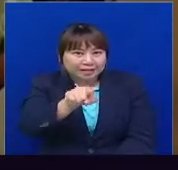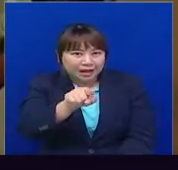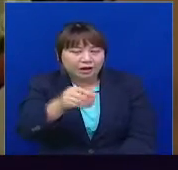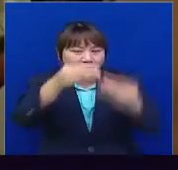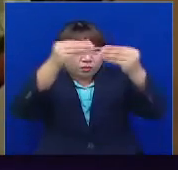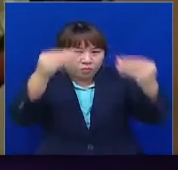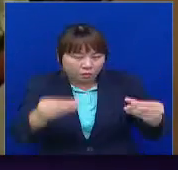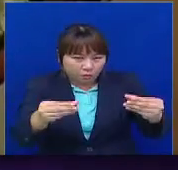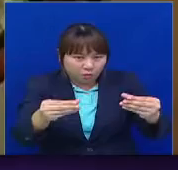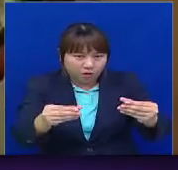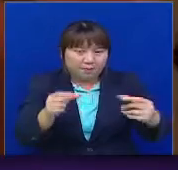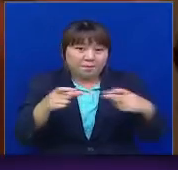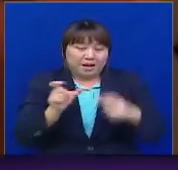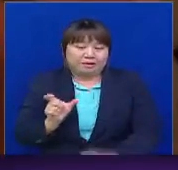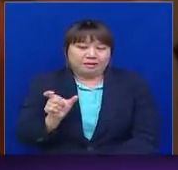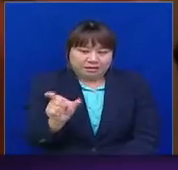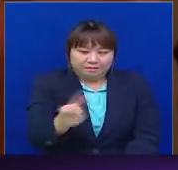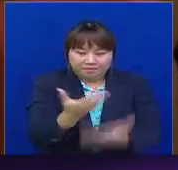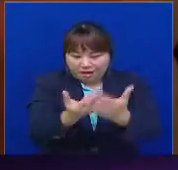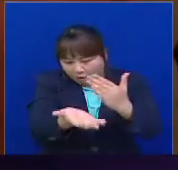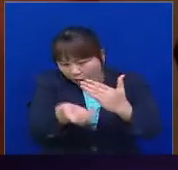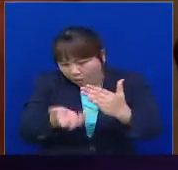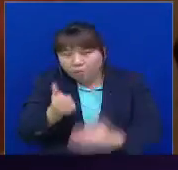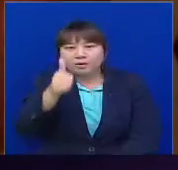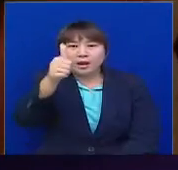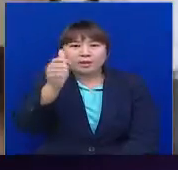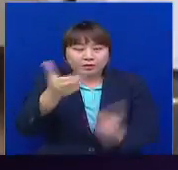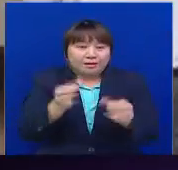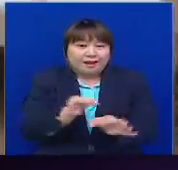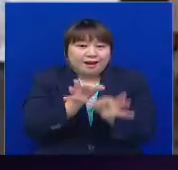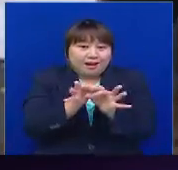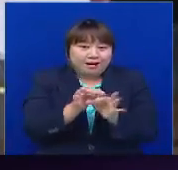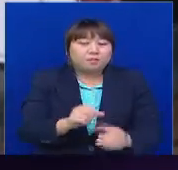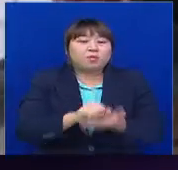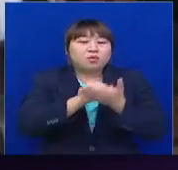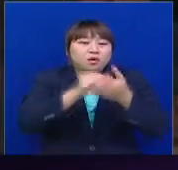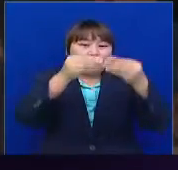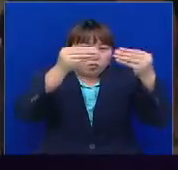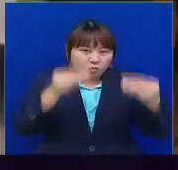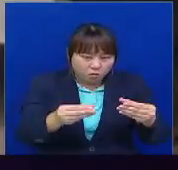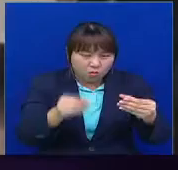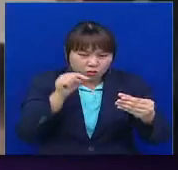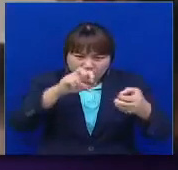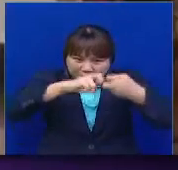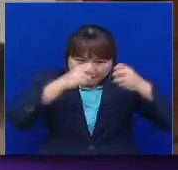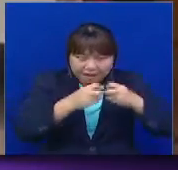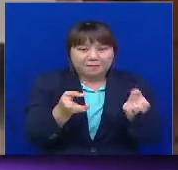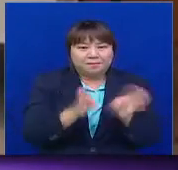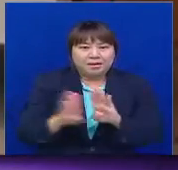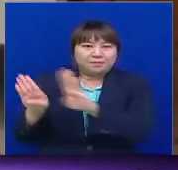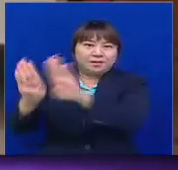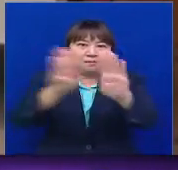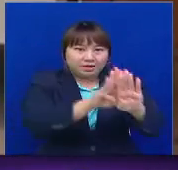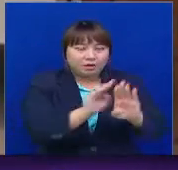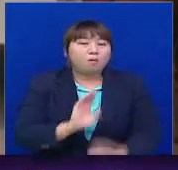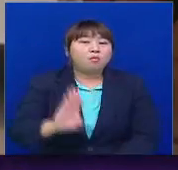และสามารถเสียบบัตรให้เงินออกมาได้ซึ่งขณะนี้ธนาคารได้สั่งปิดบริการตู้ ATM เฉพาะรุ่นที่เกิดปัญหาของบริษั